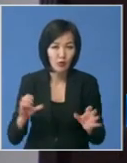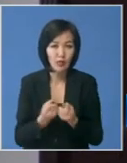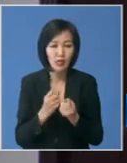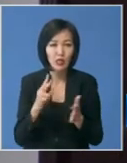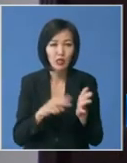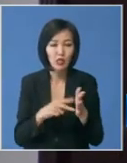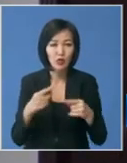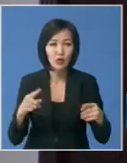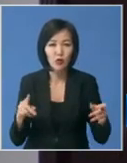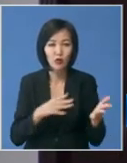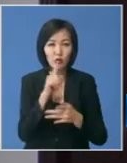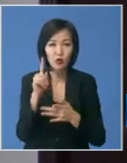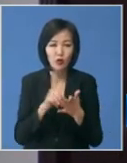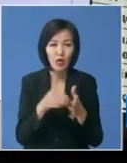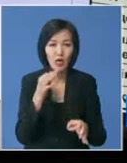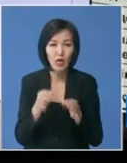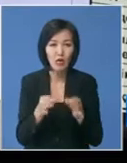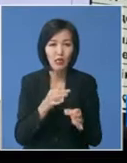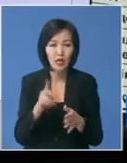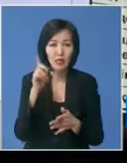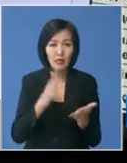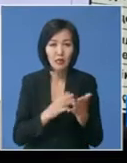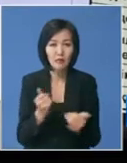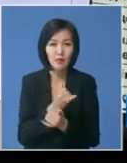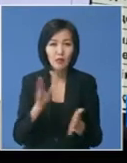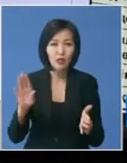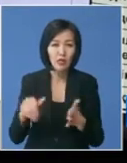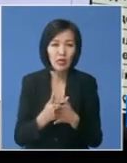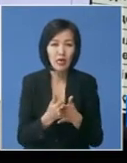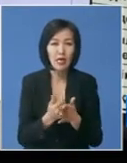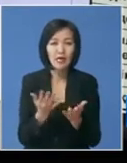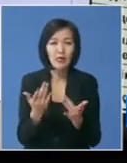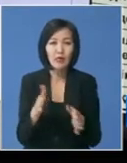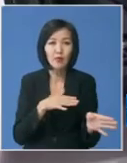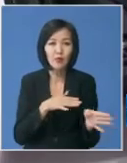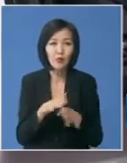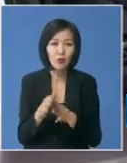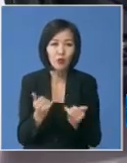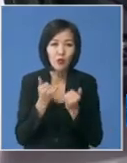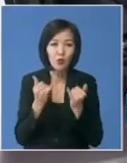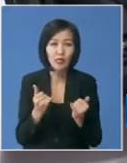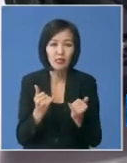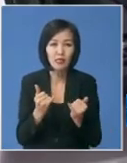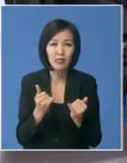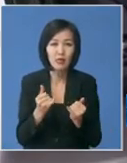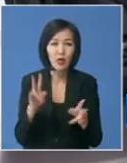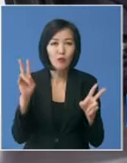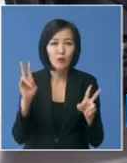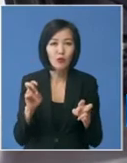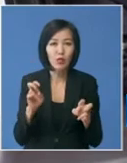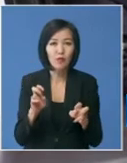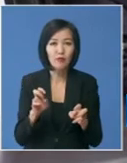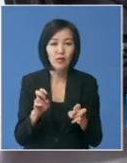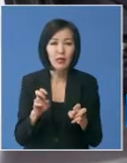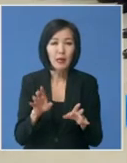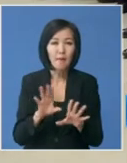сұрақ қаралды. Соңғысы мемлекеттік қызмет туралы жаңа талаптар орындалысына арналды. Бұл тақырыпта баяндаманы мемлекеттік қызмет істері